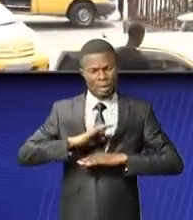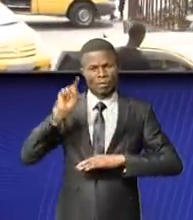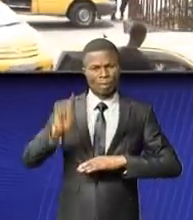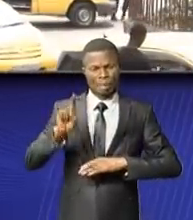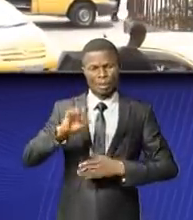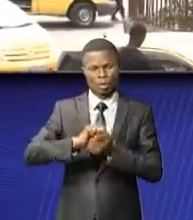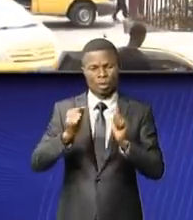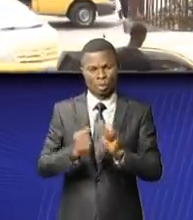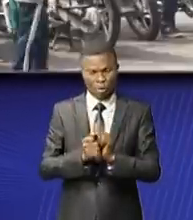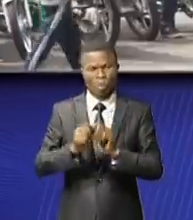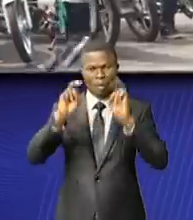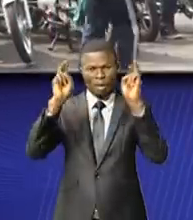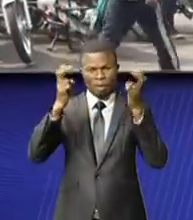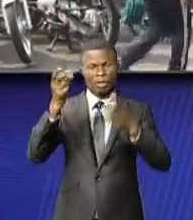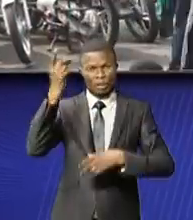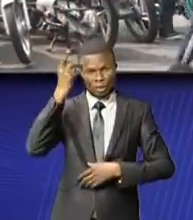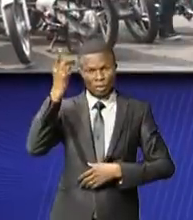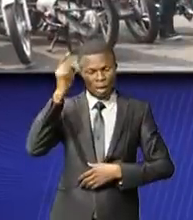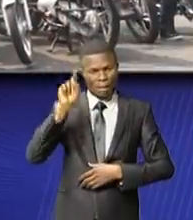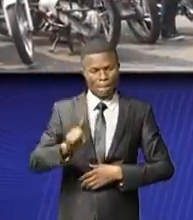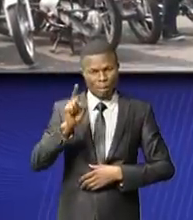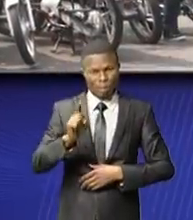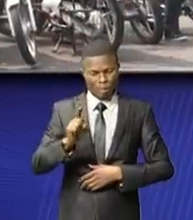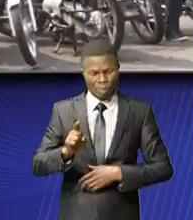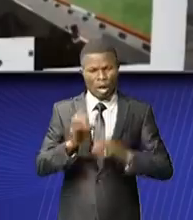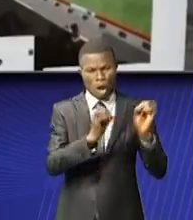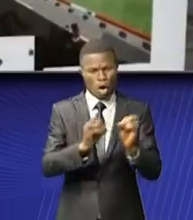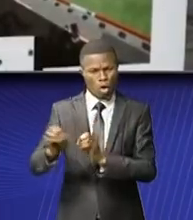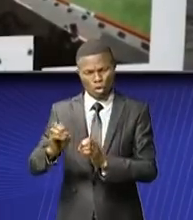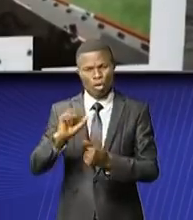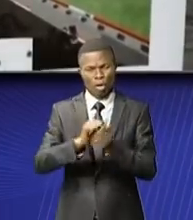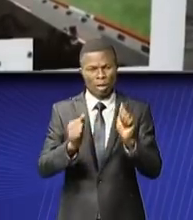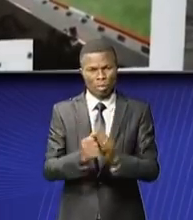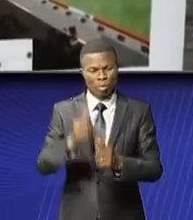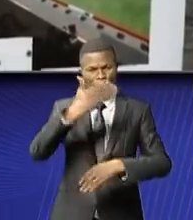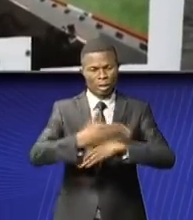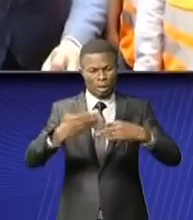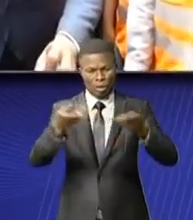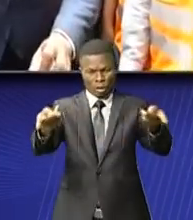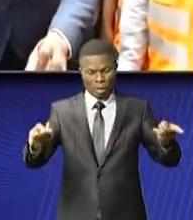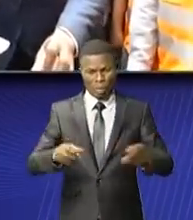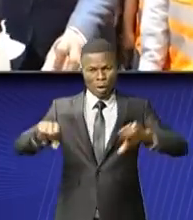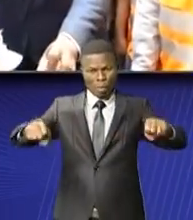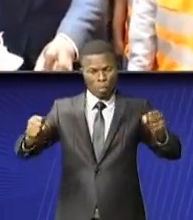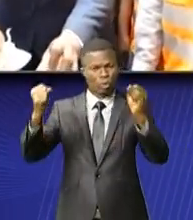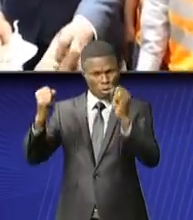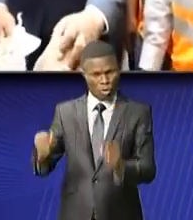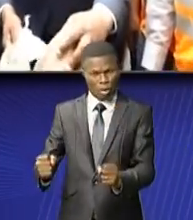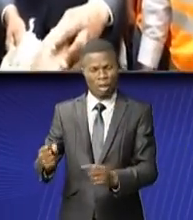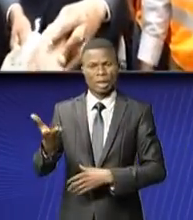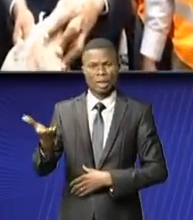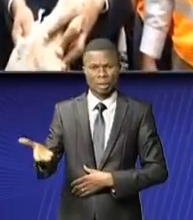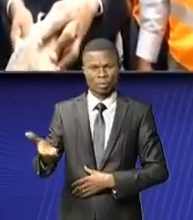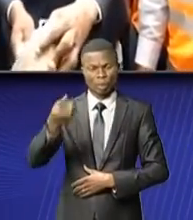de la modernité, Kinshasa veut mettre de l'ordre avec la construction de parkings modernes,